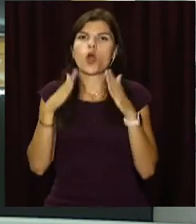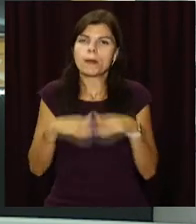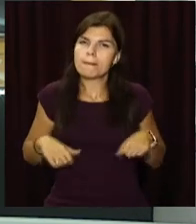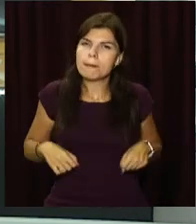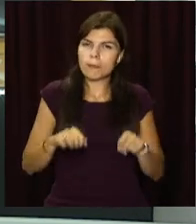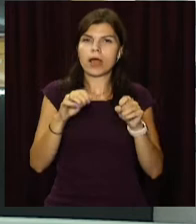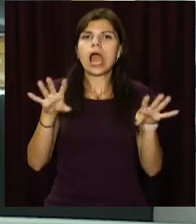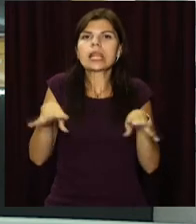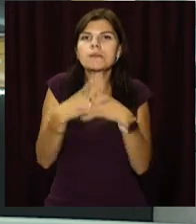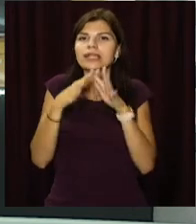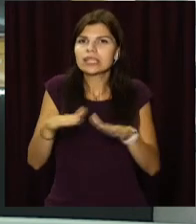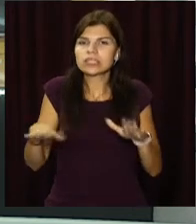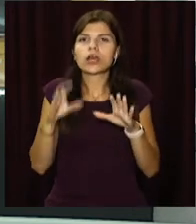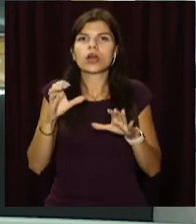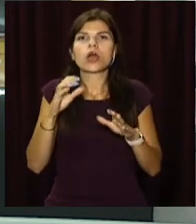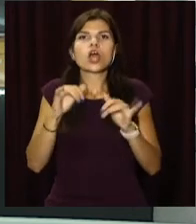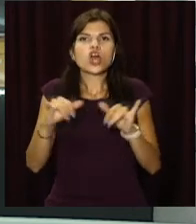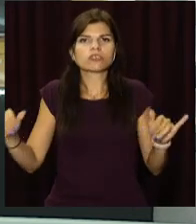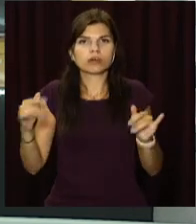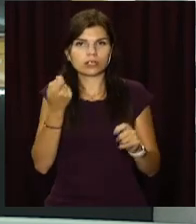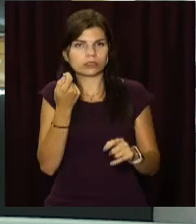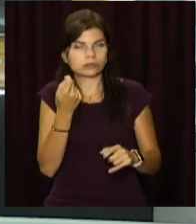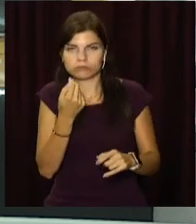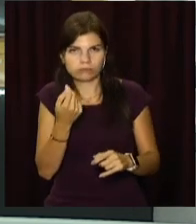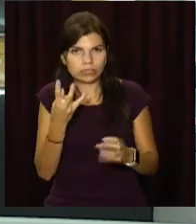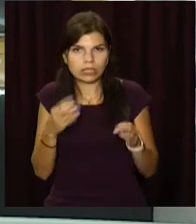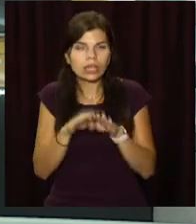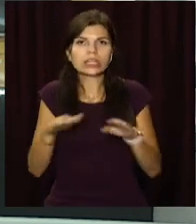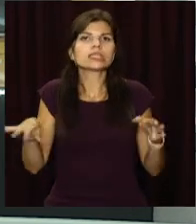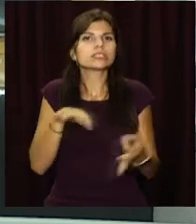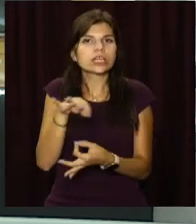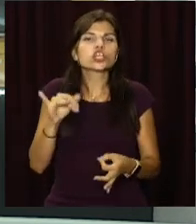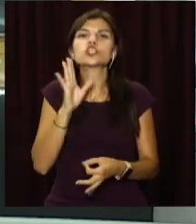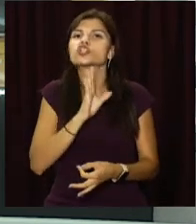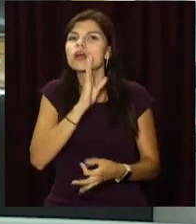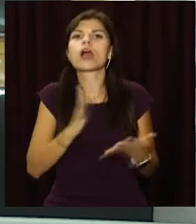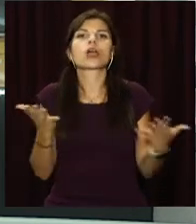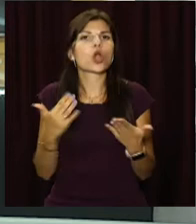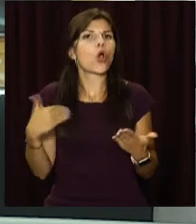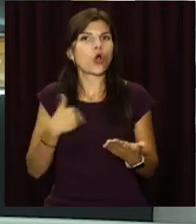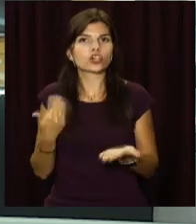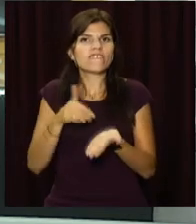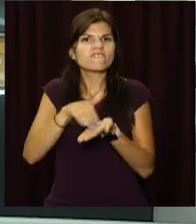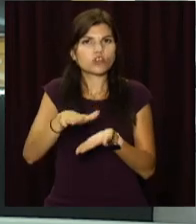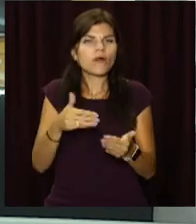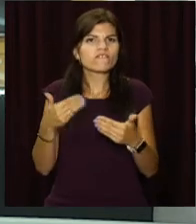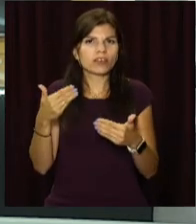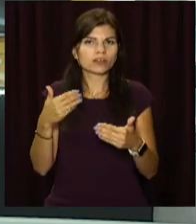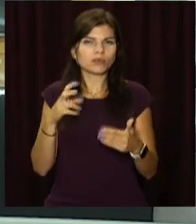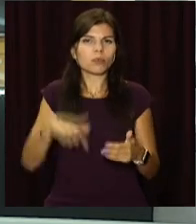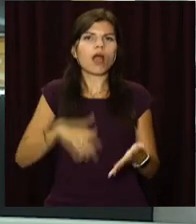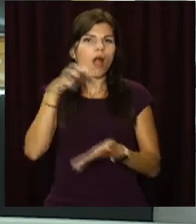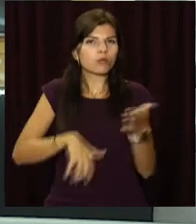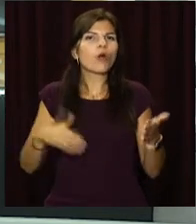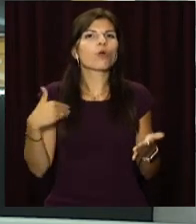Домашнє насильство, реабілітація дітей з вадами розвитку, робота з дітьми-сиротами і жінками, які хочуть відмовитися від дітлахів –